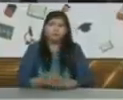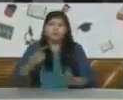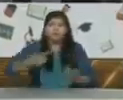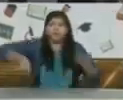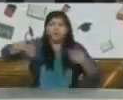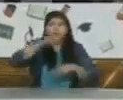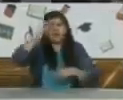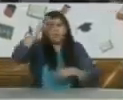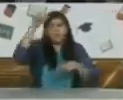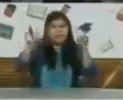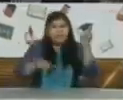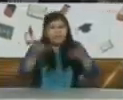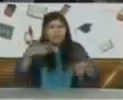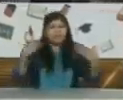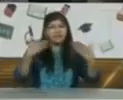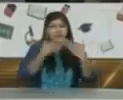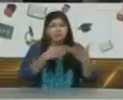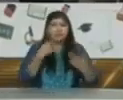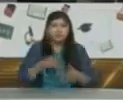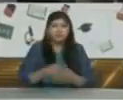देशवासियों को भी बताना चाहता हूं